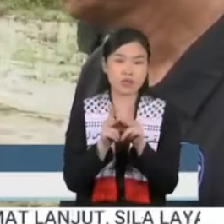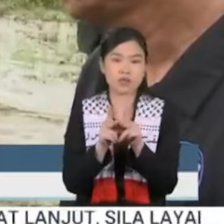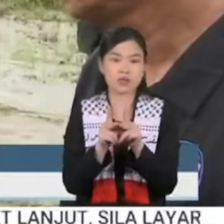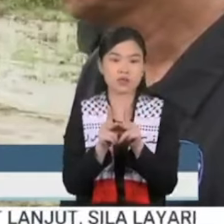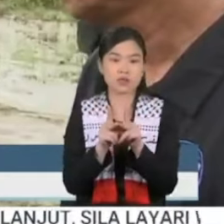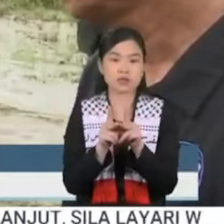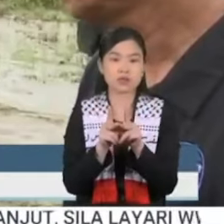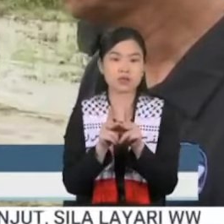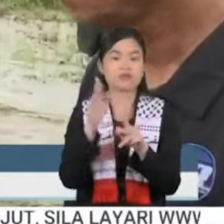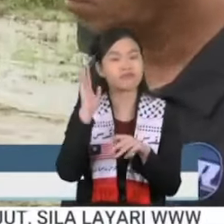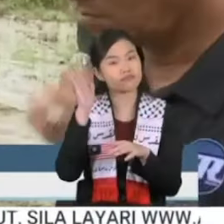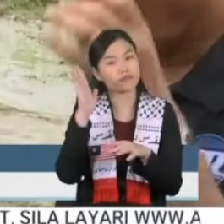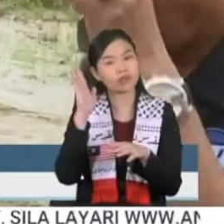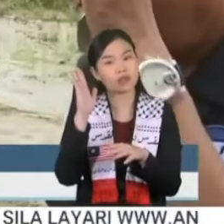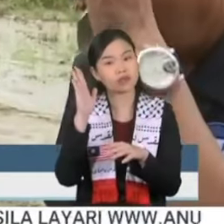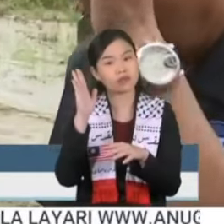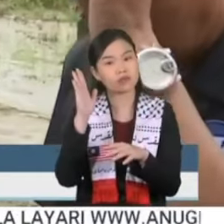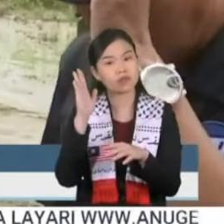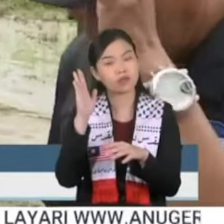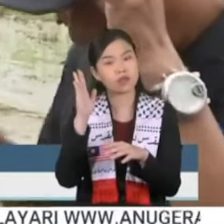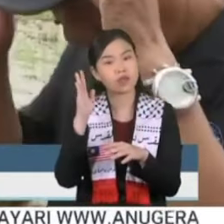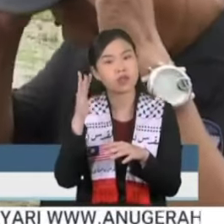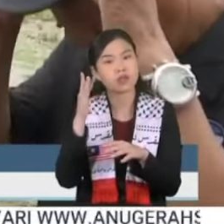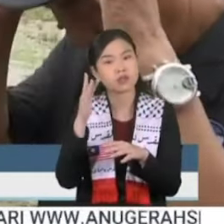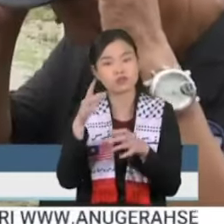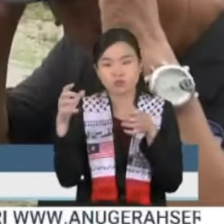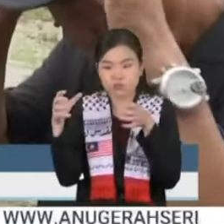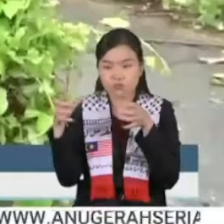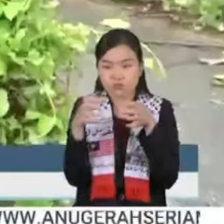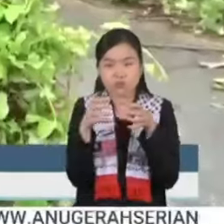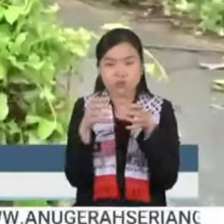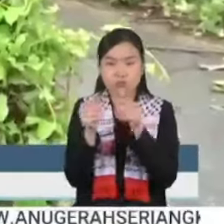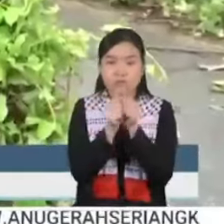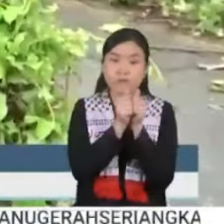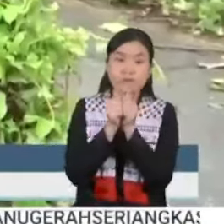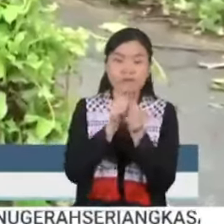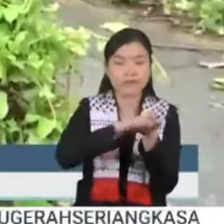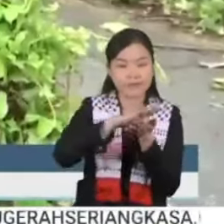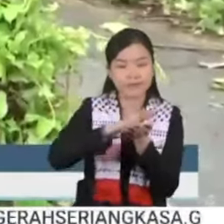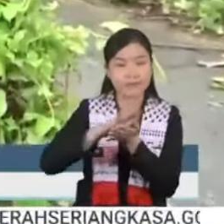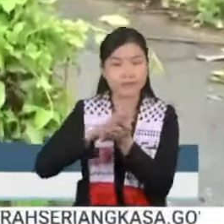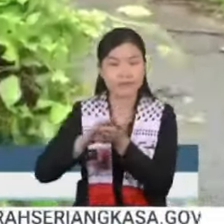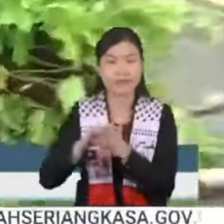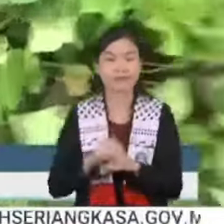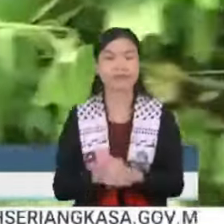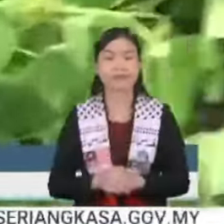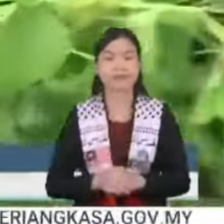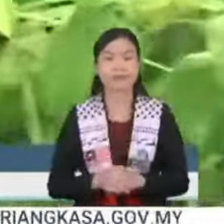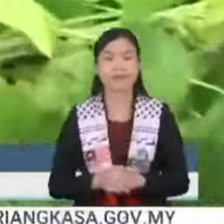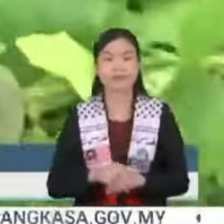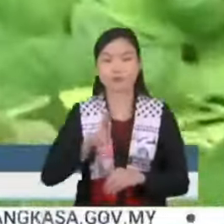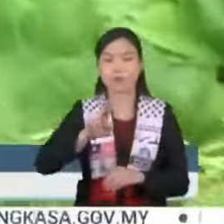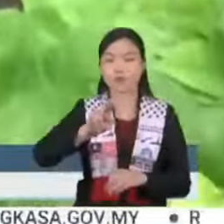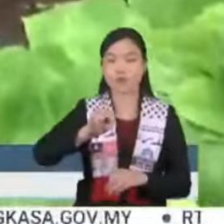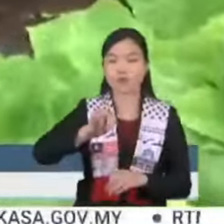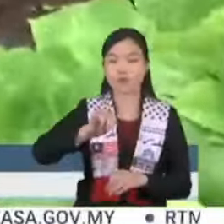Asobirin ini, akan mengadakan gotong royong. Sementara itu, Unit Pemimpin Pembangunan